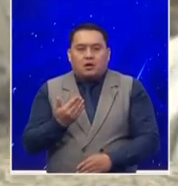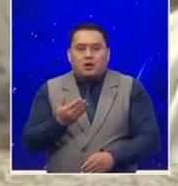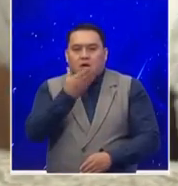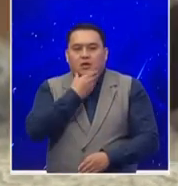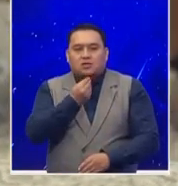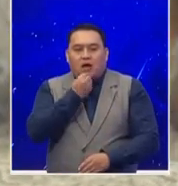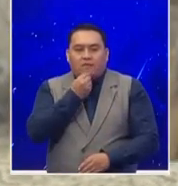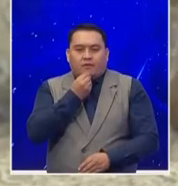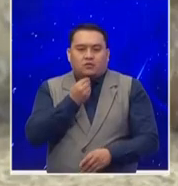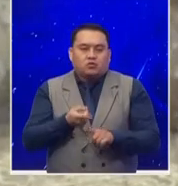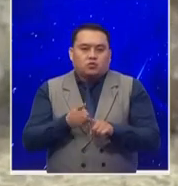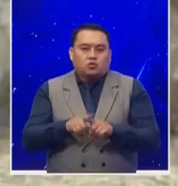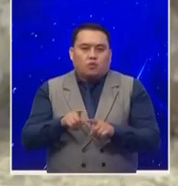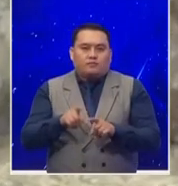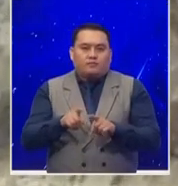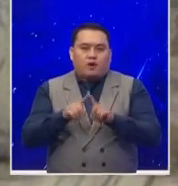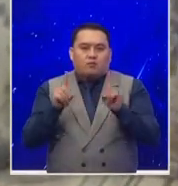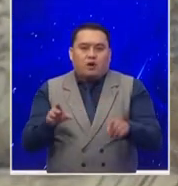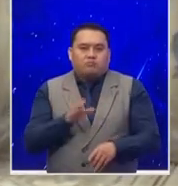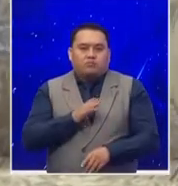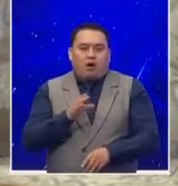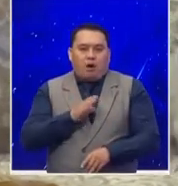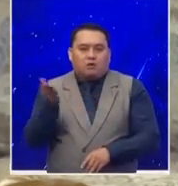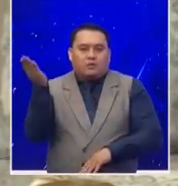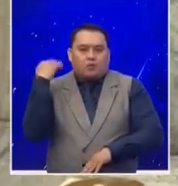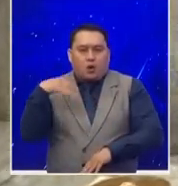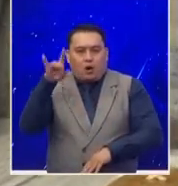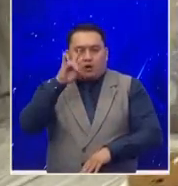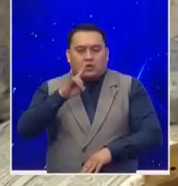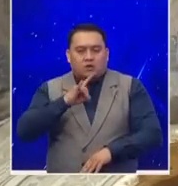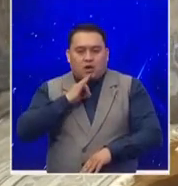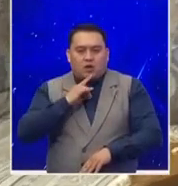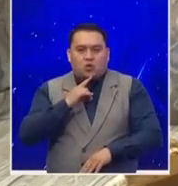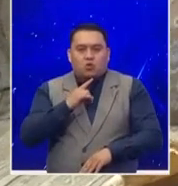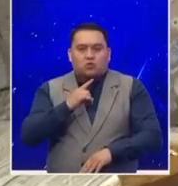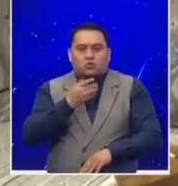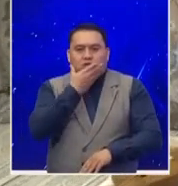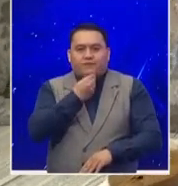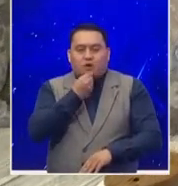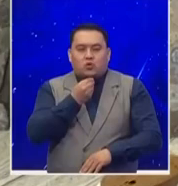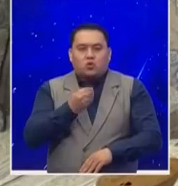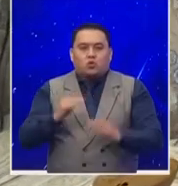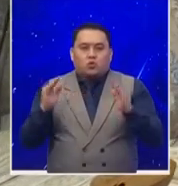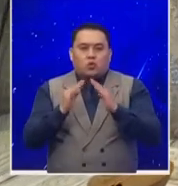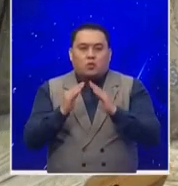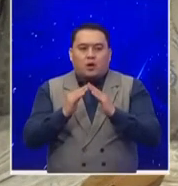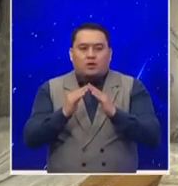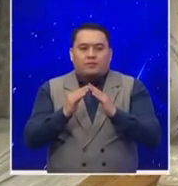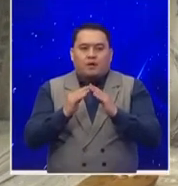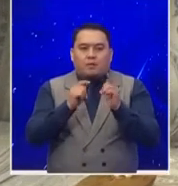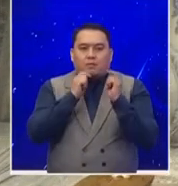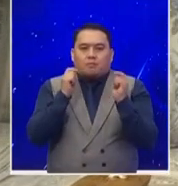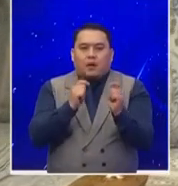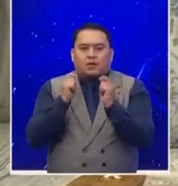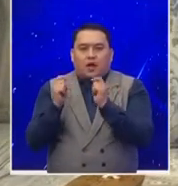Бұрын ана байлардың бәрі осыны сәндік үшін ұстап, әр ауылға қыдырған сайын